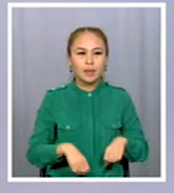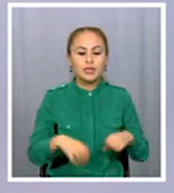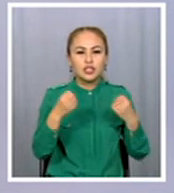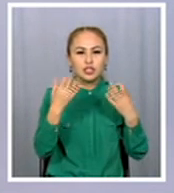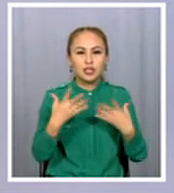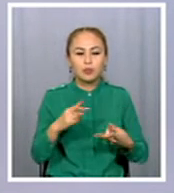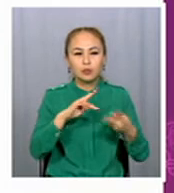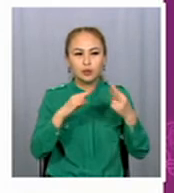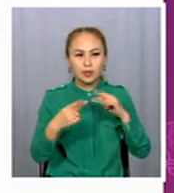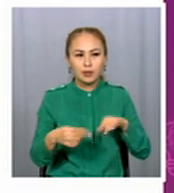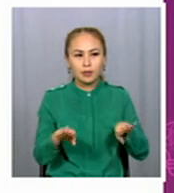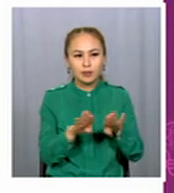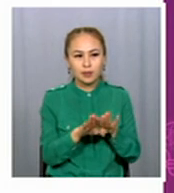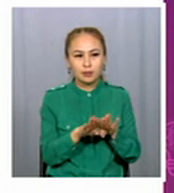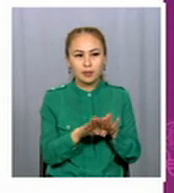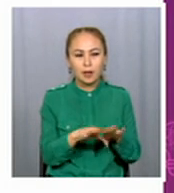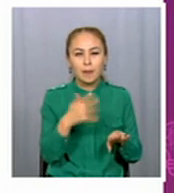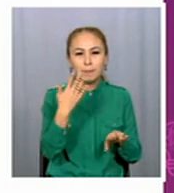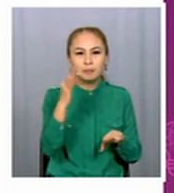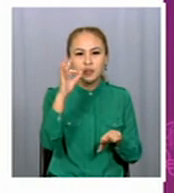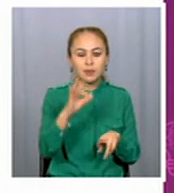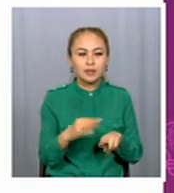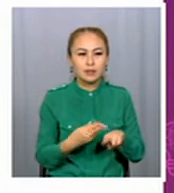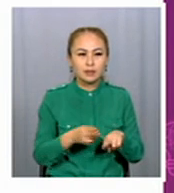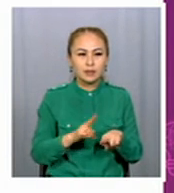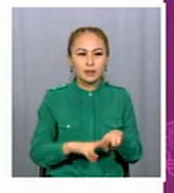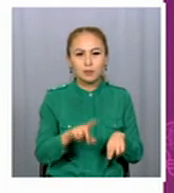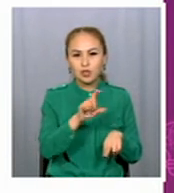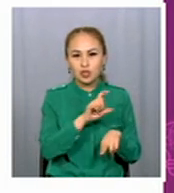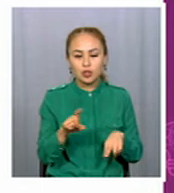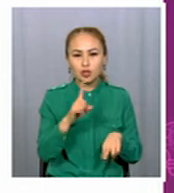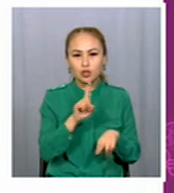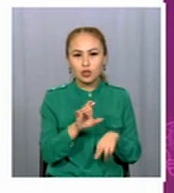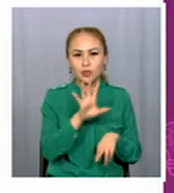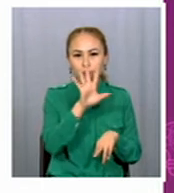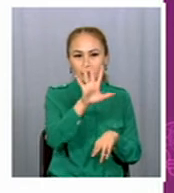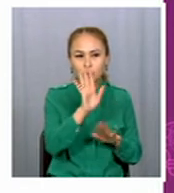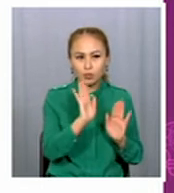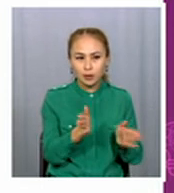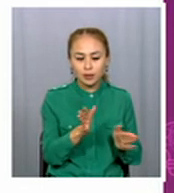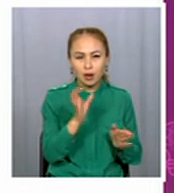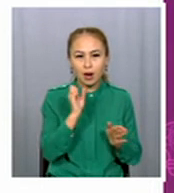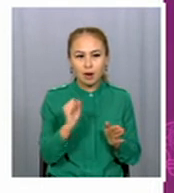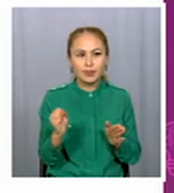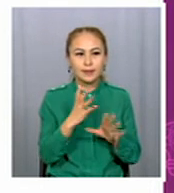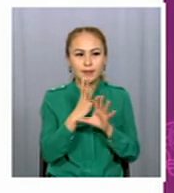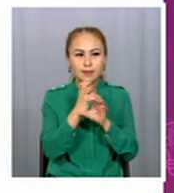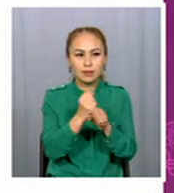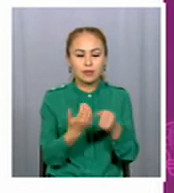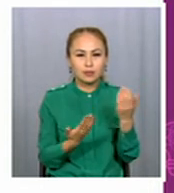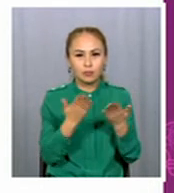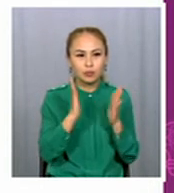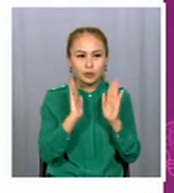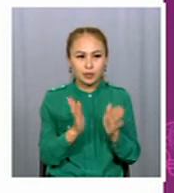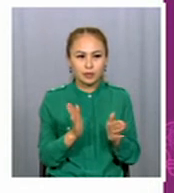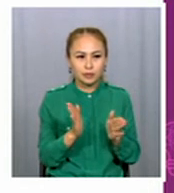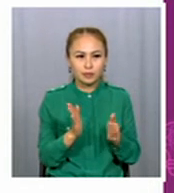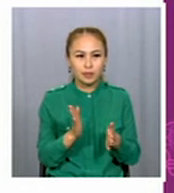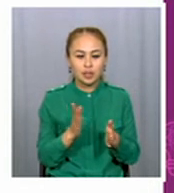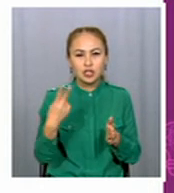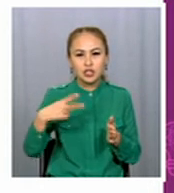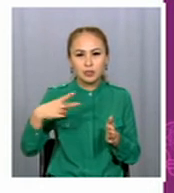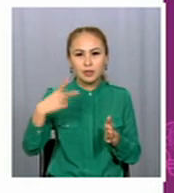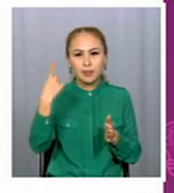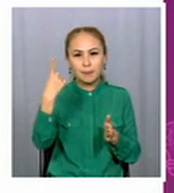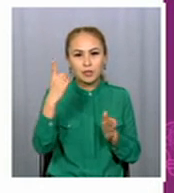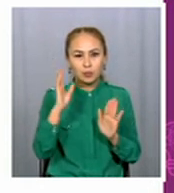айналдырайын. 5% дегеніміз жай бөлшекпен 100-ден 5 болады, ал енді қысқартатын болсақ, 20-дан 1